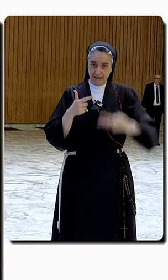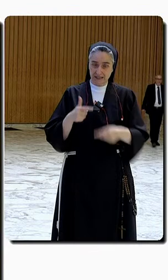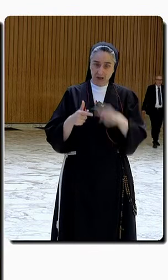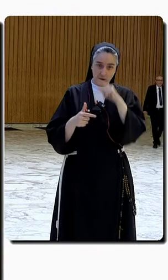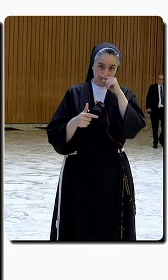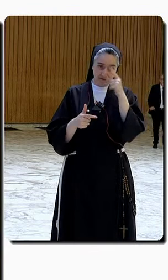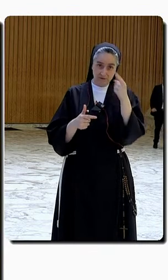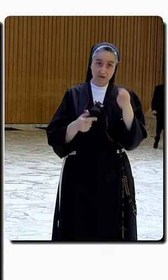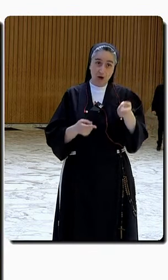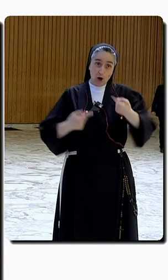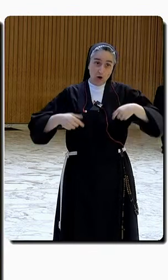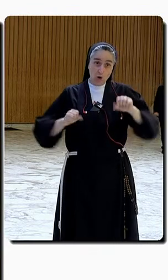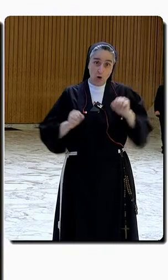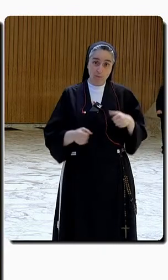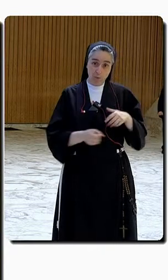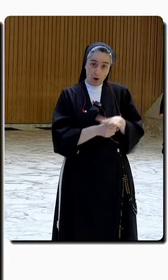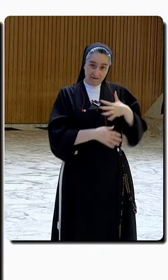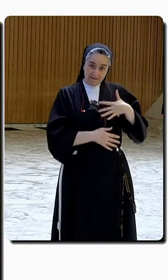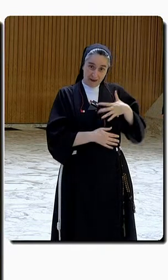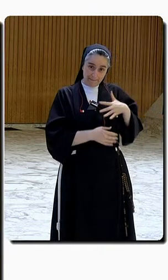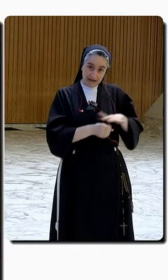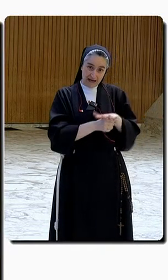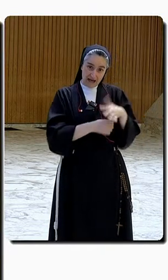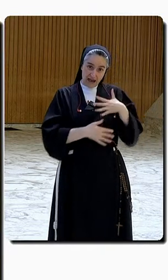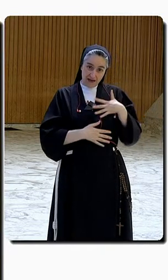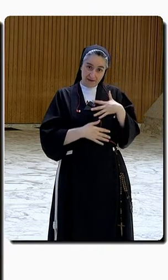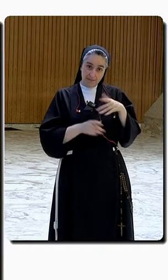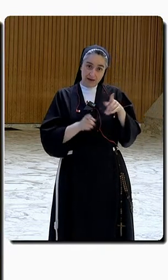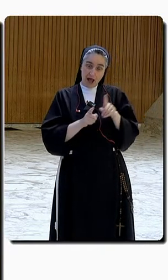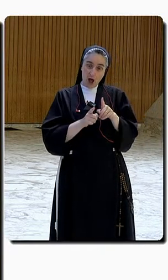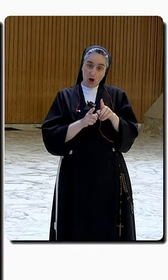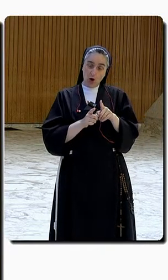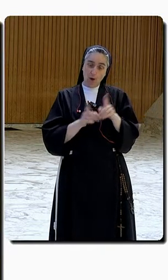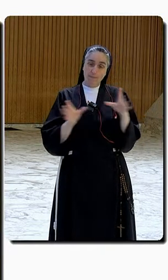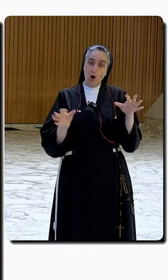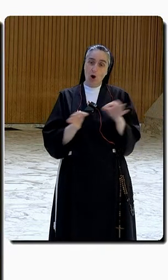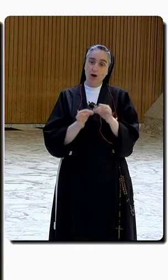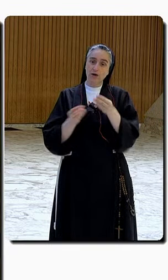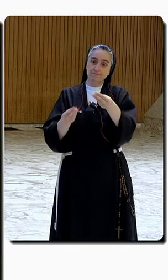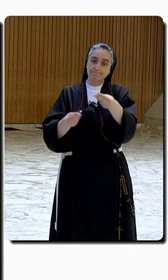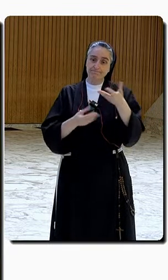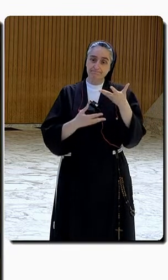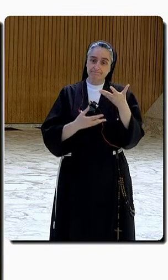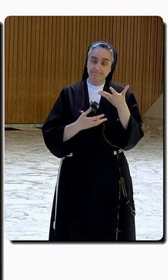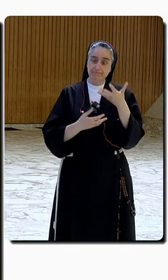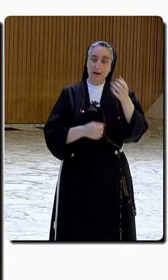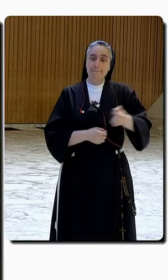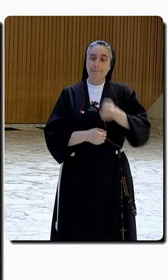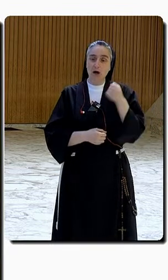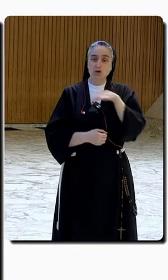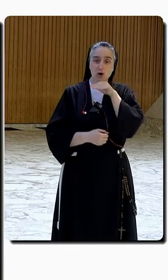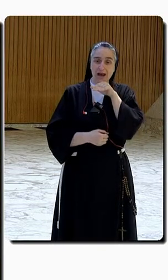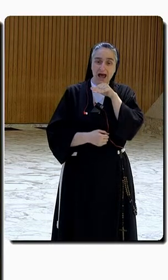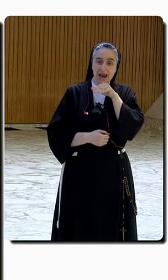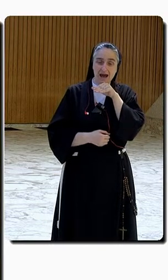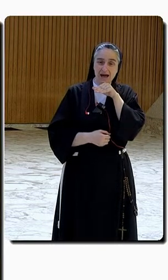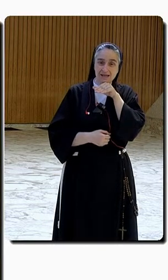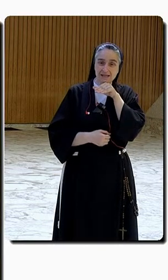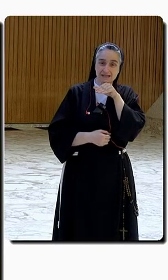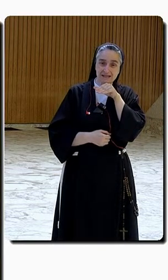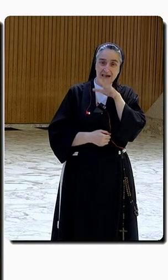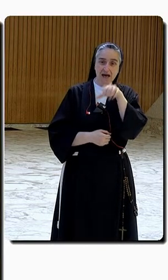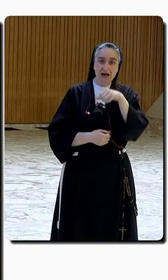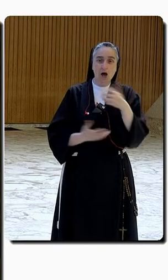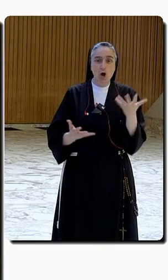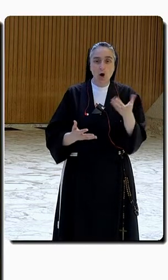riusciamo noi come famiglia a beneficiare della pastorale